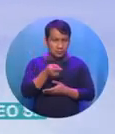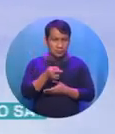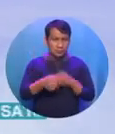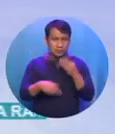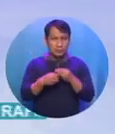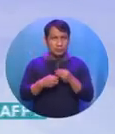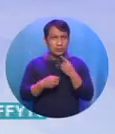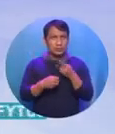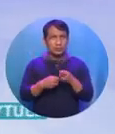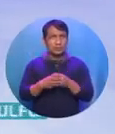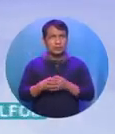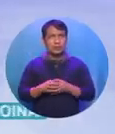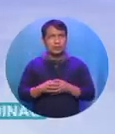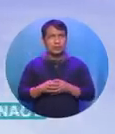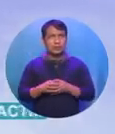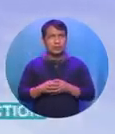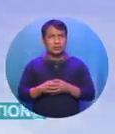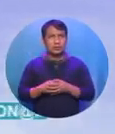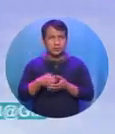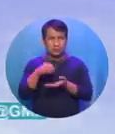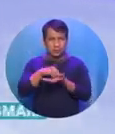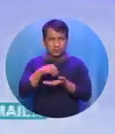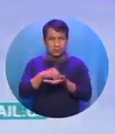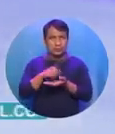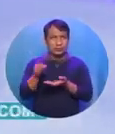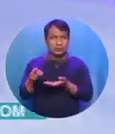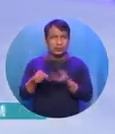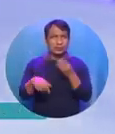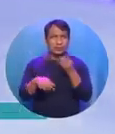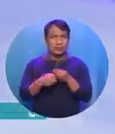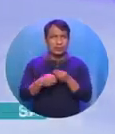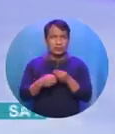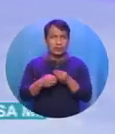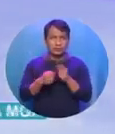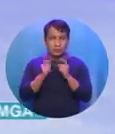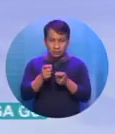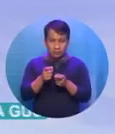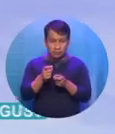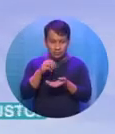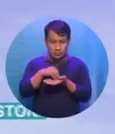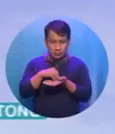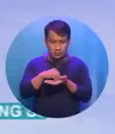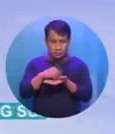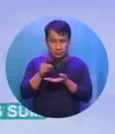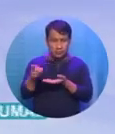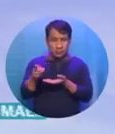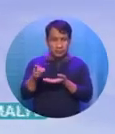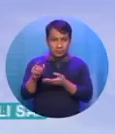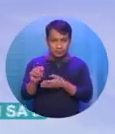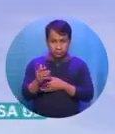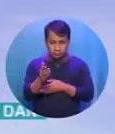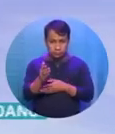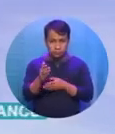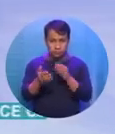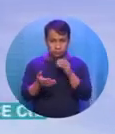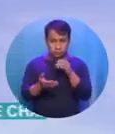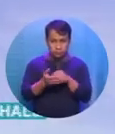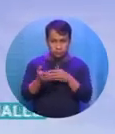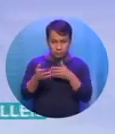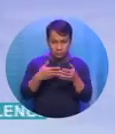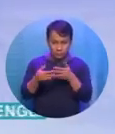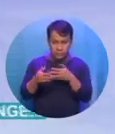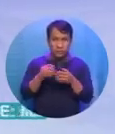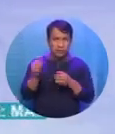kahapon? Utang? Okay. Utang na tuyo. Ngayon naman, may utang na, ano bang utang? Bahala na